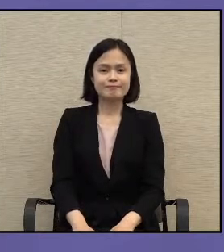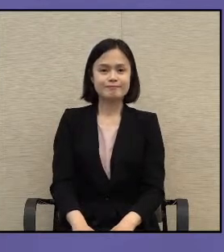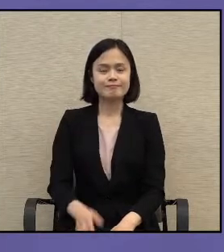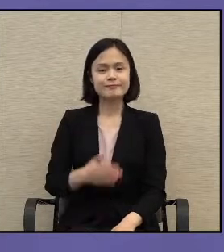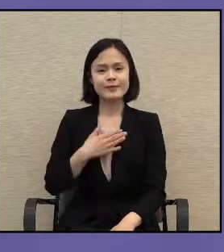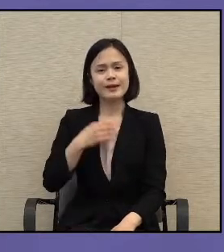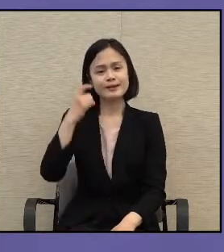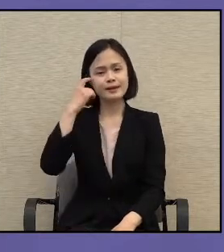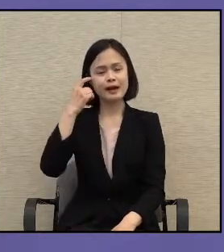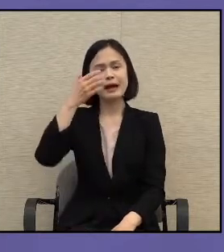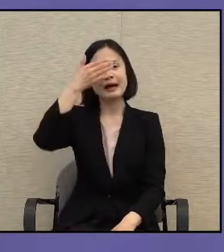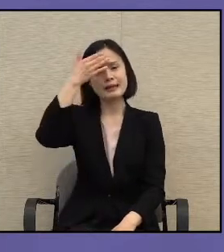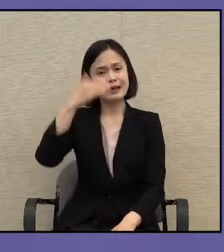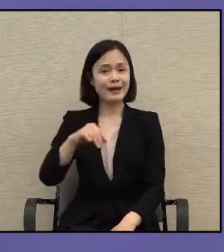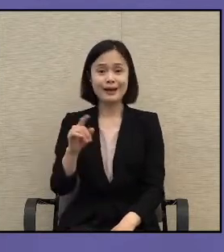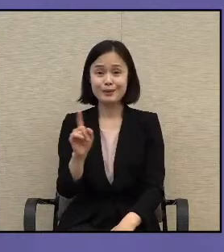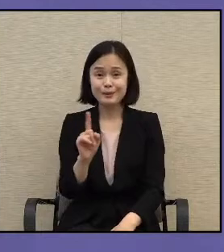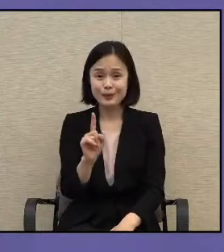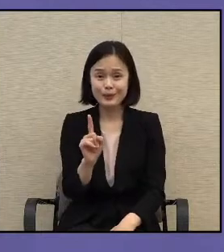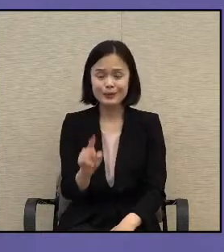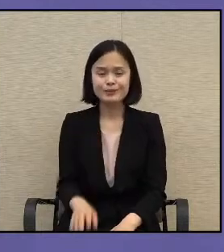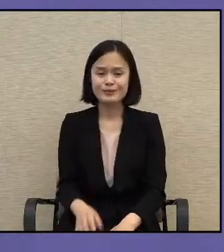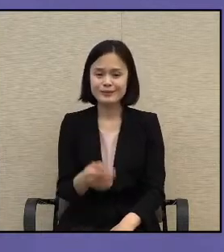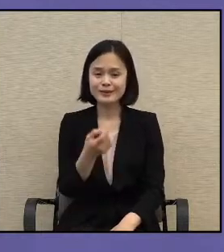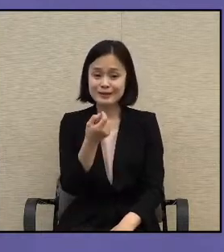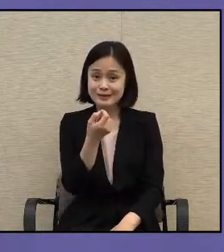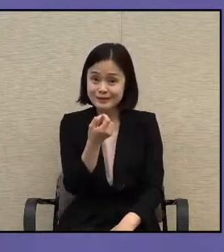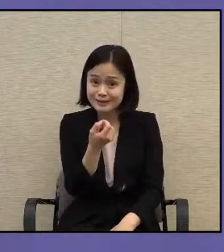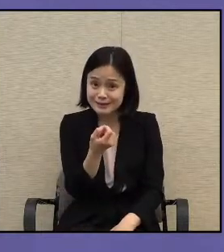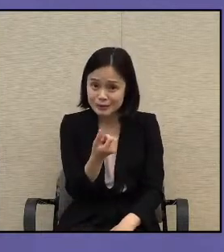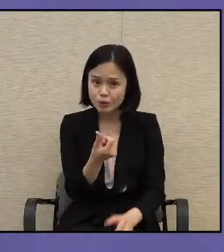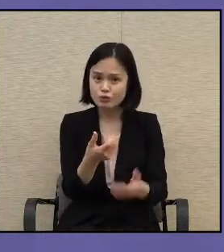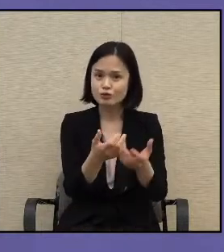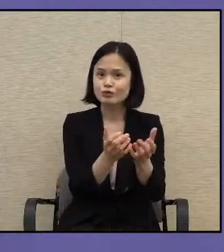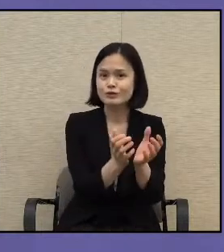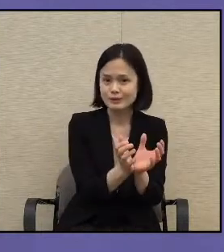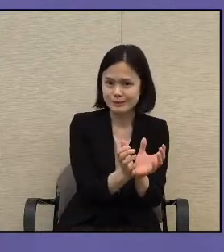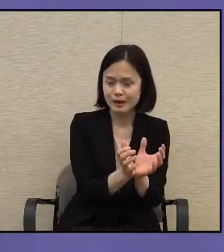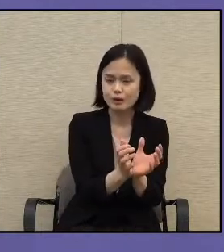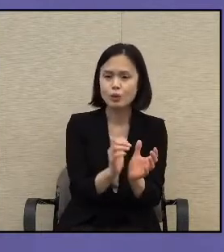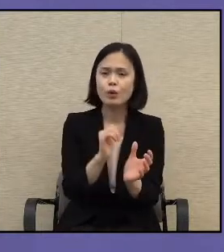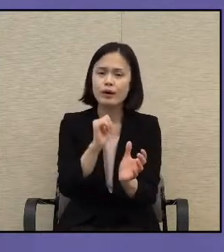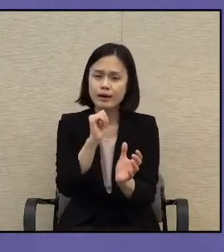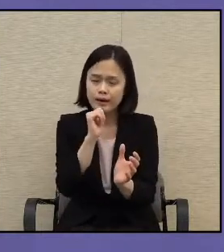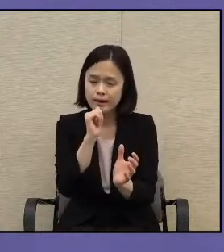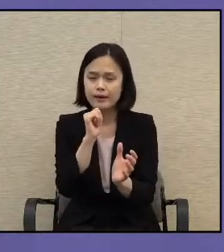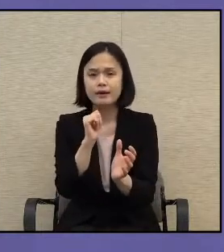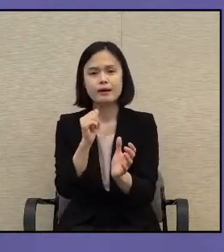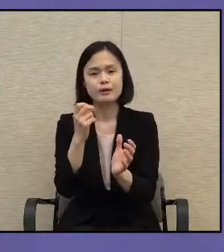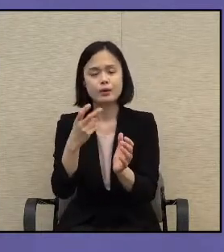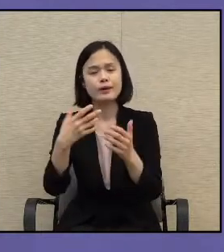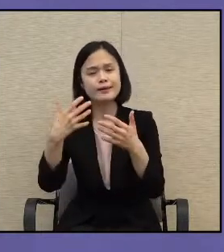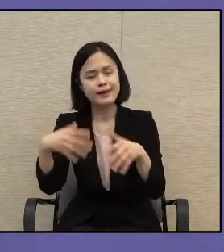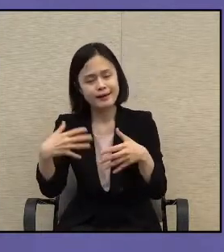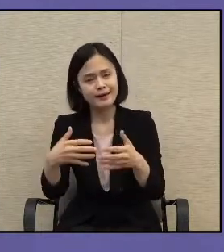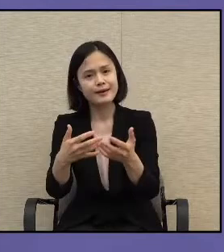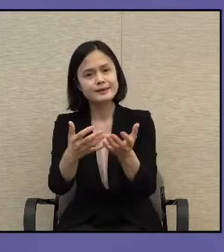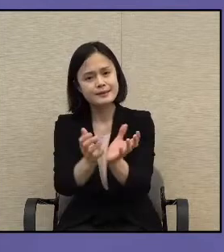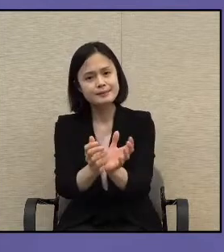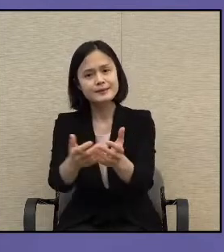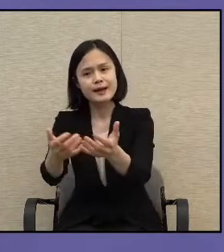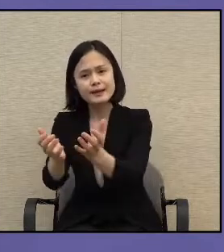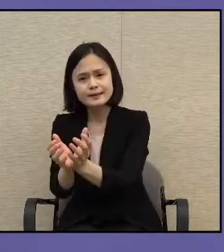그런 마이너리티한 혹은 어떤 사회적으로 열악하다라고 하는 상태 자체만이 아니라 그것이